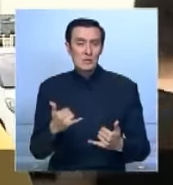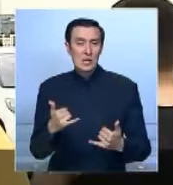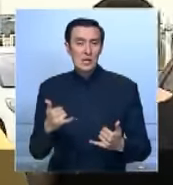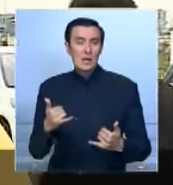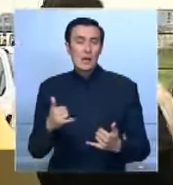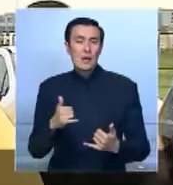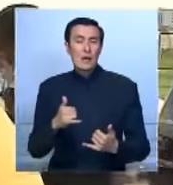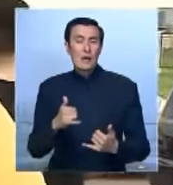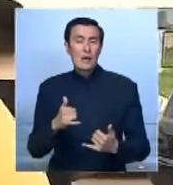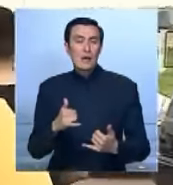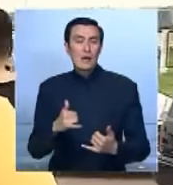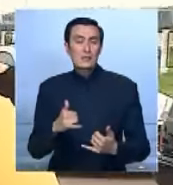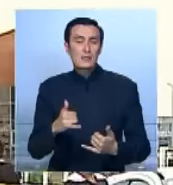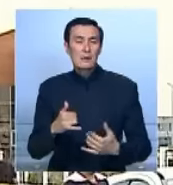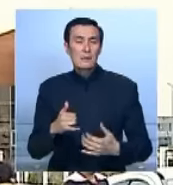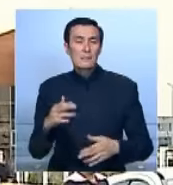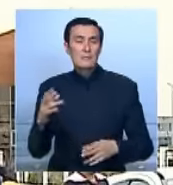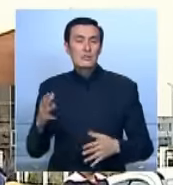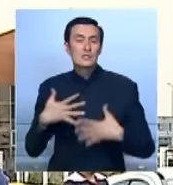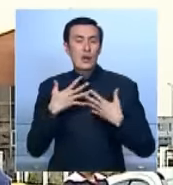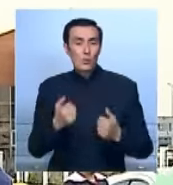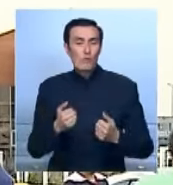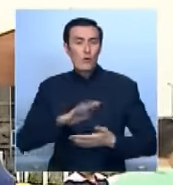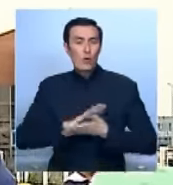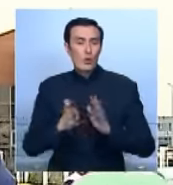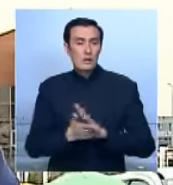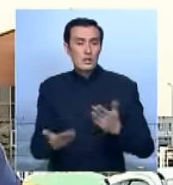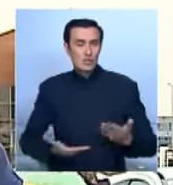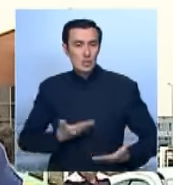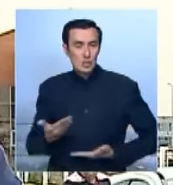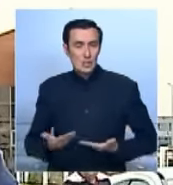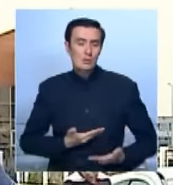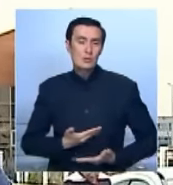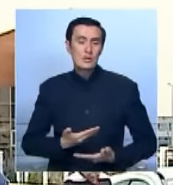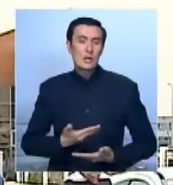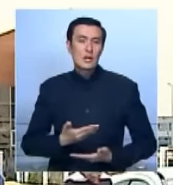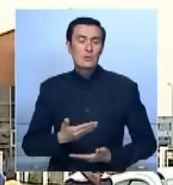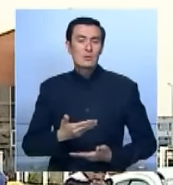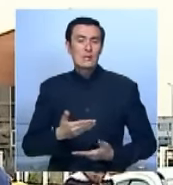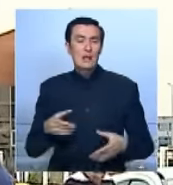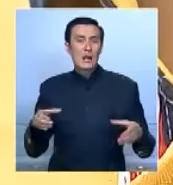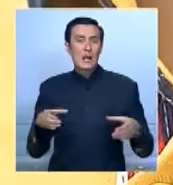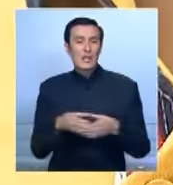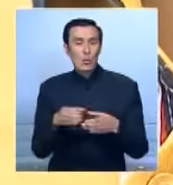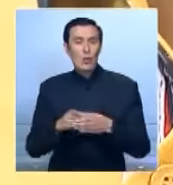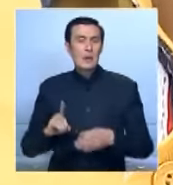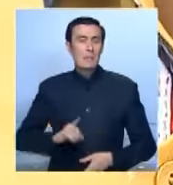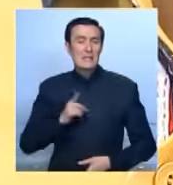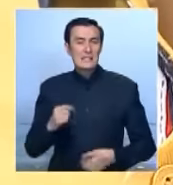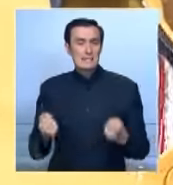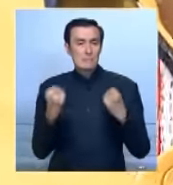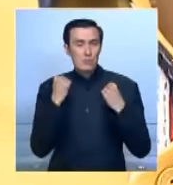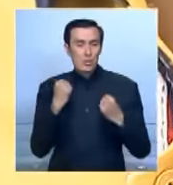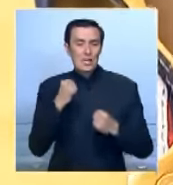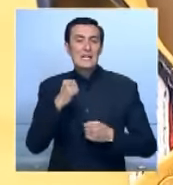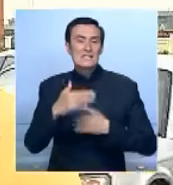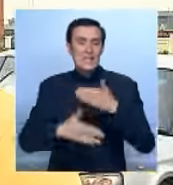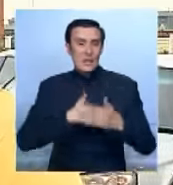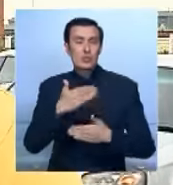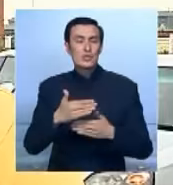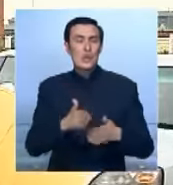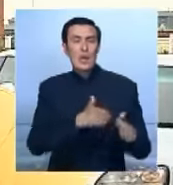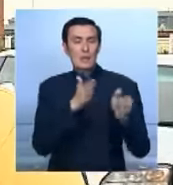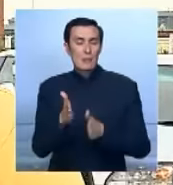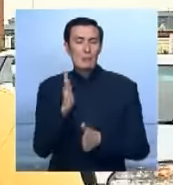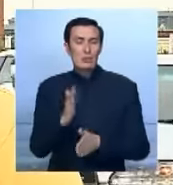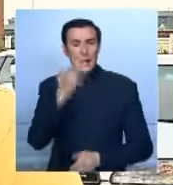– город без наркотиков за здоровый образ жизни». У нас идут присвоение званий категории «Мастера спорта». Следующий этап у нас будет